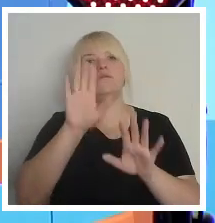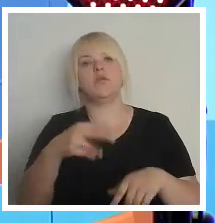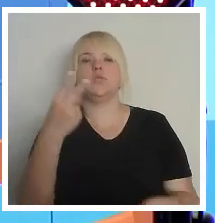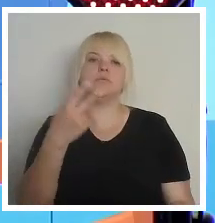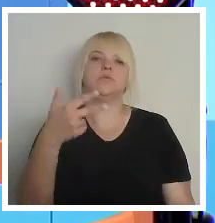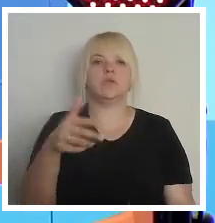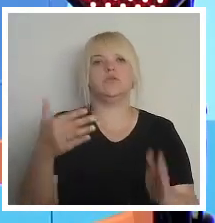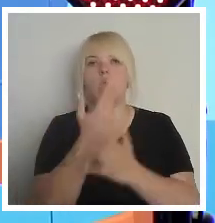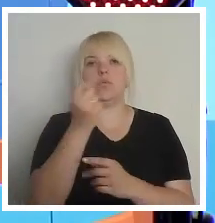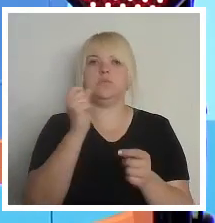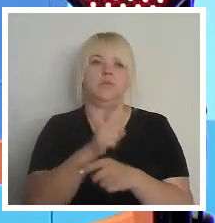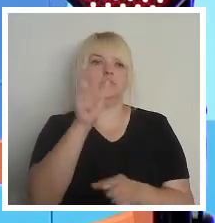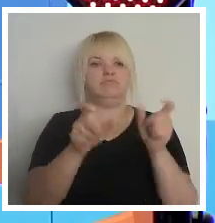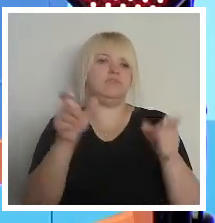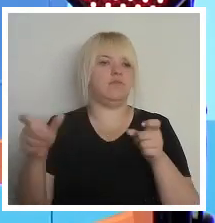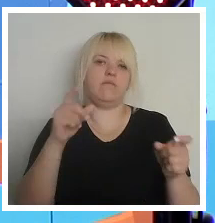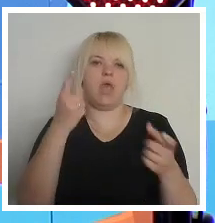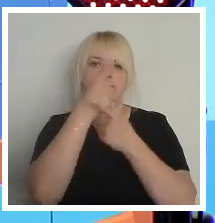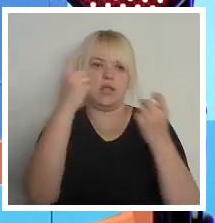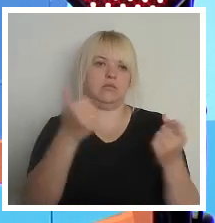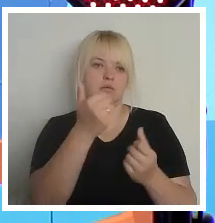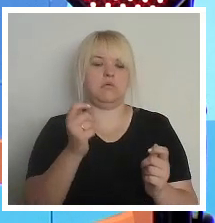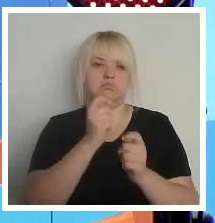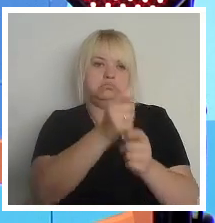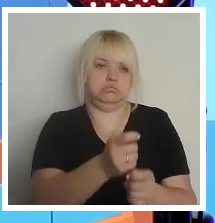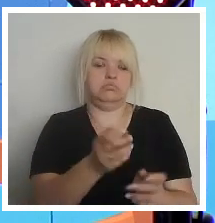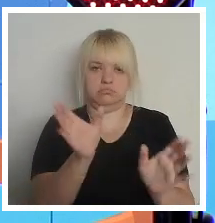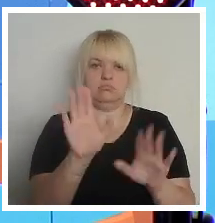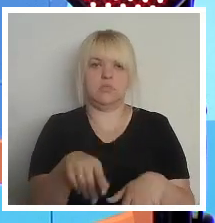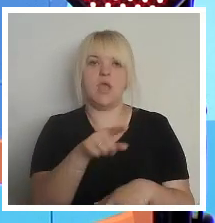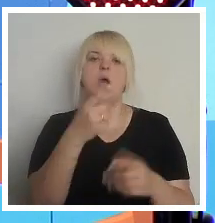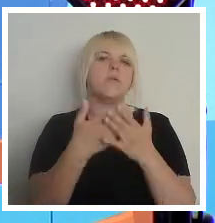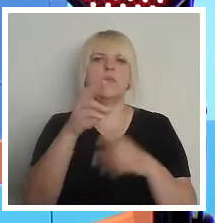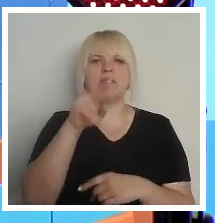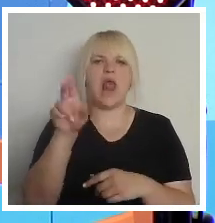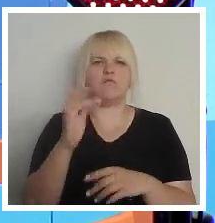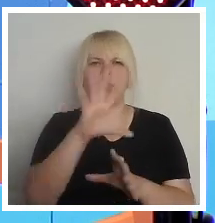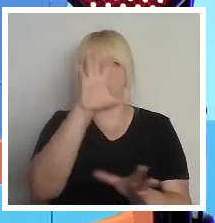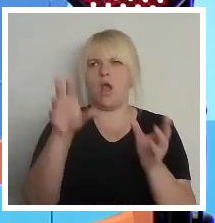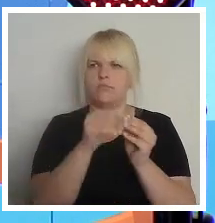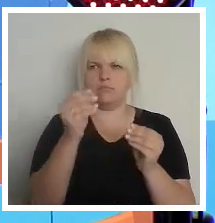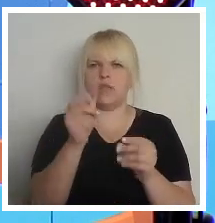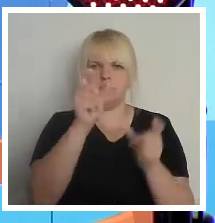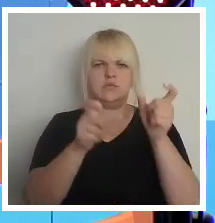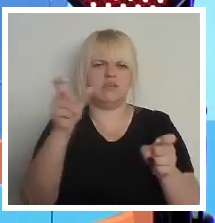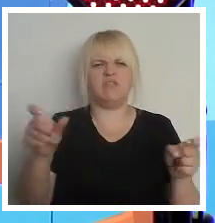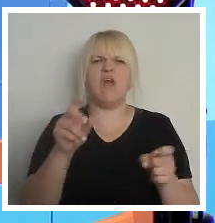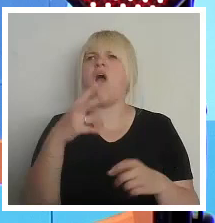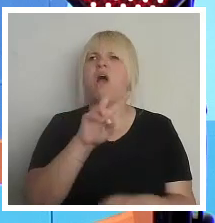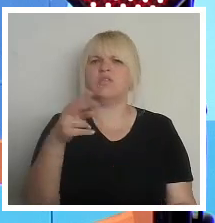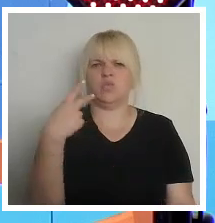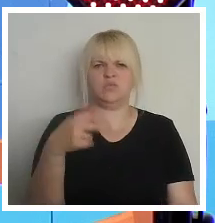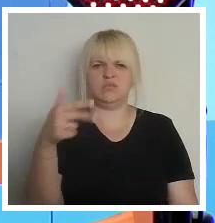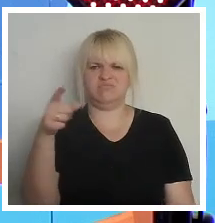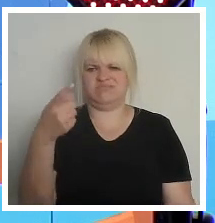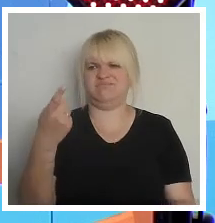jaunas abonentus mēdījiem, kas varbūt liekās uz to kopējo Delfa auditorijas klāstu, kas tas tāds ir, tepat te ir vairāk